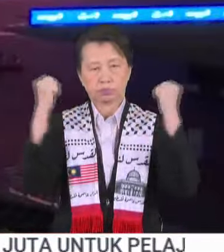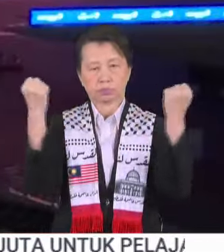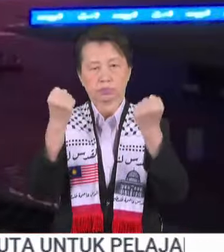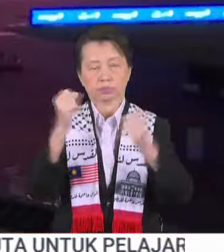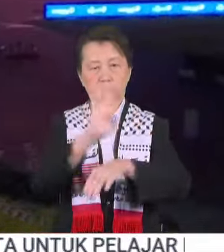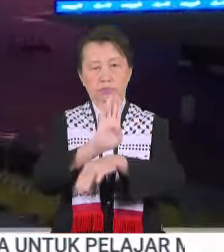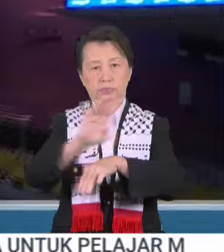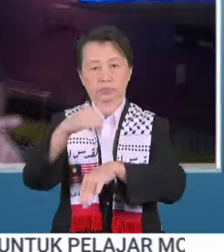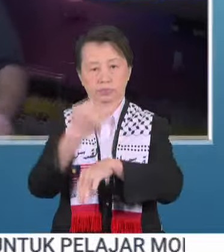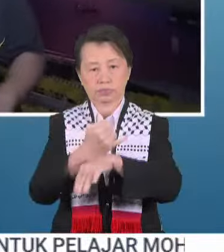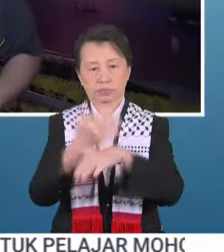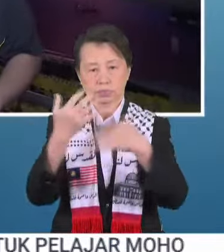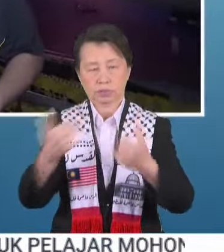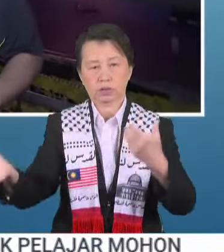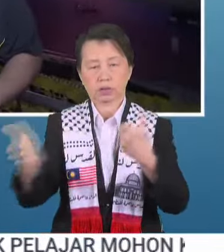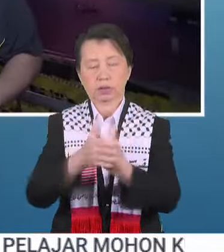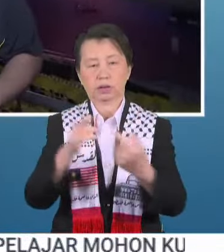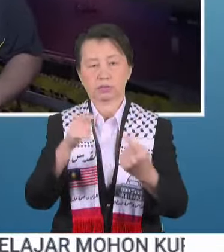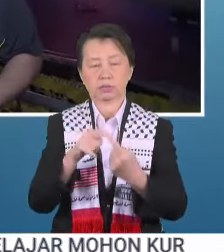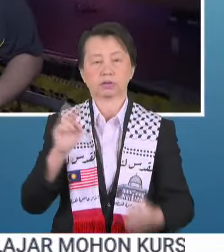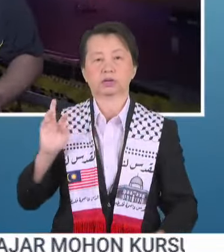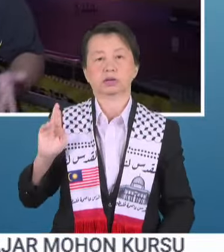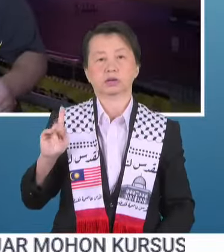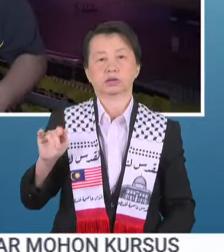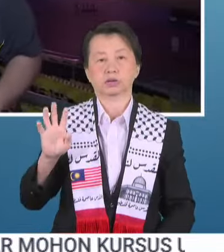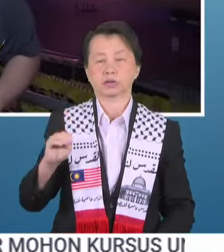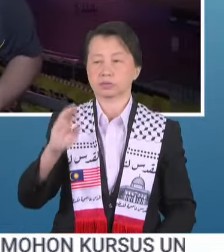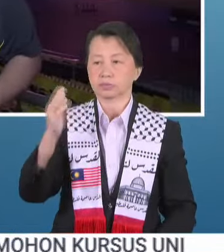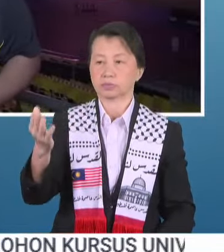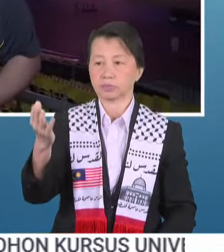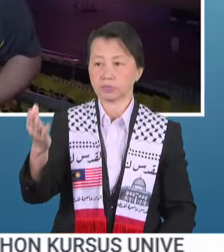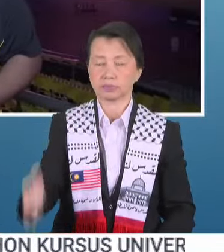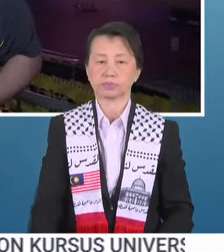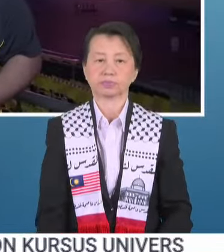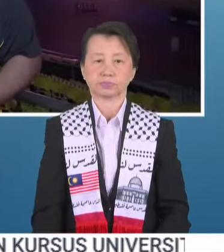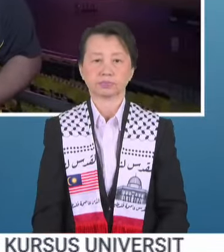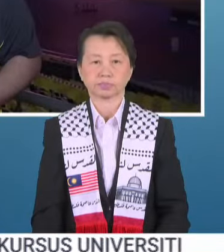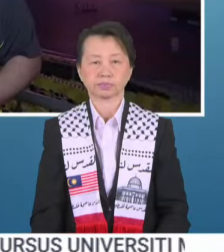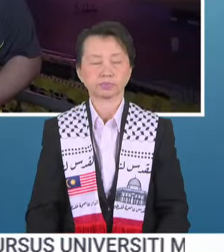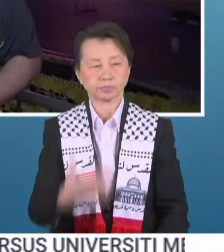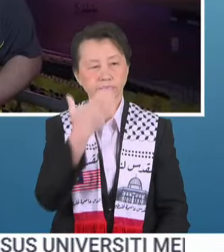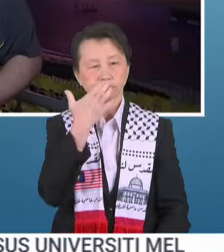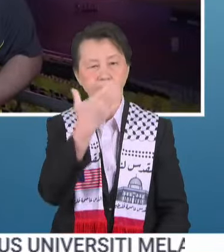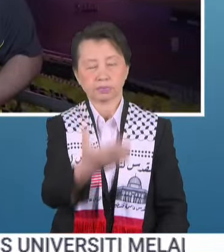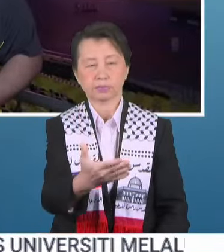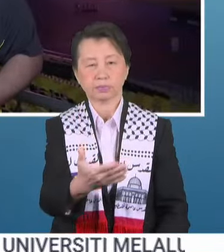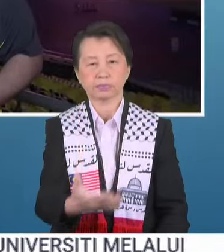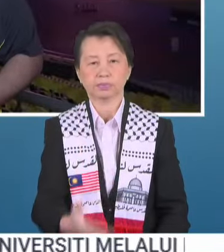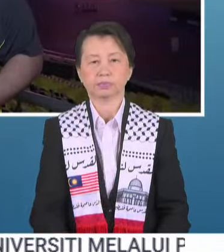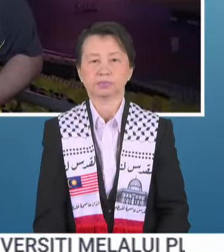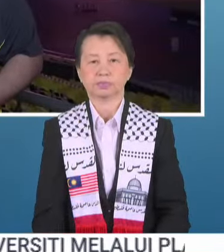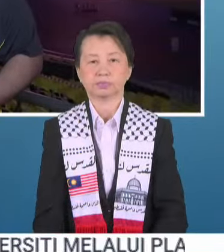Jalil ini dan kita kembali ke studio silakan Baik terima kasih Amirul aizat